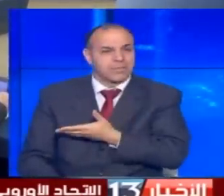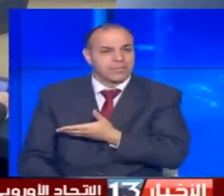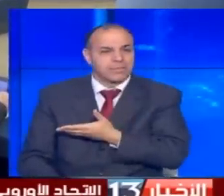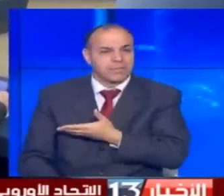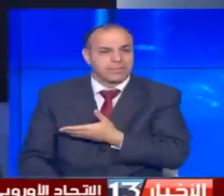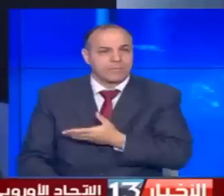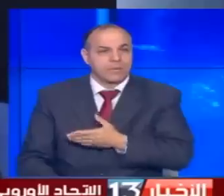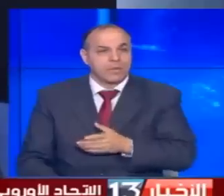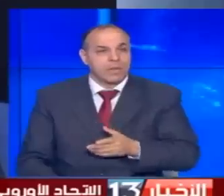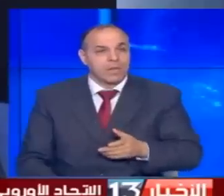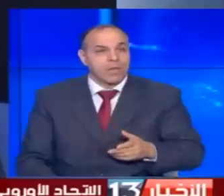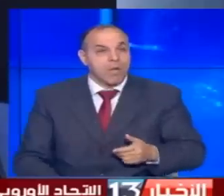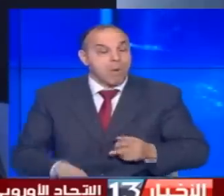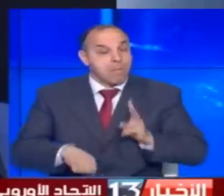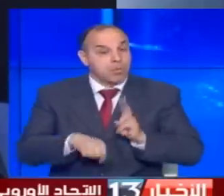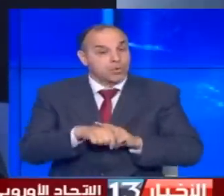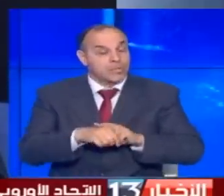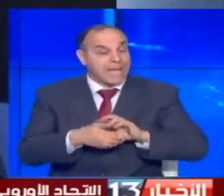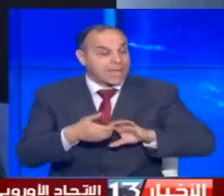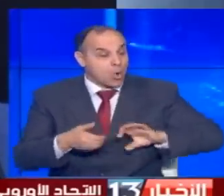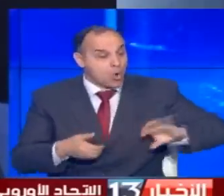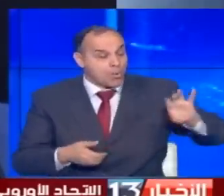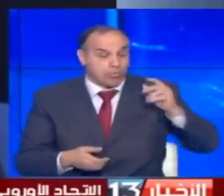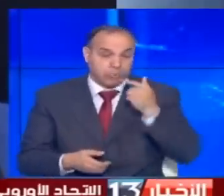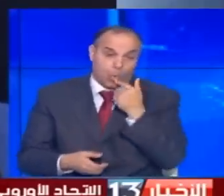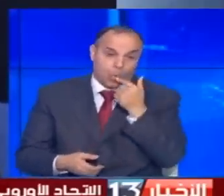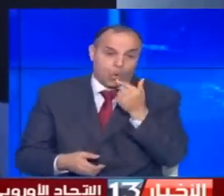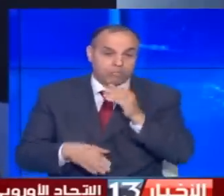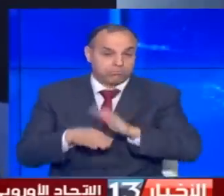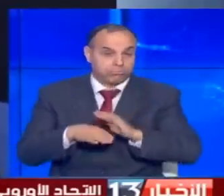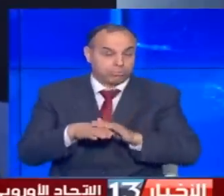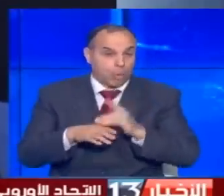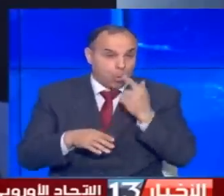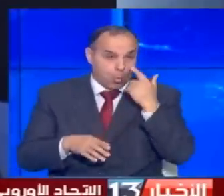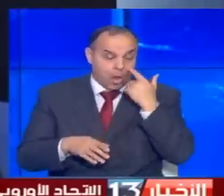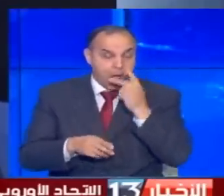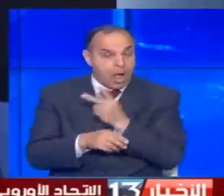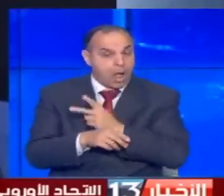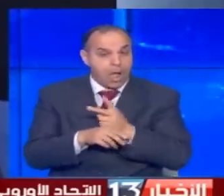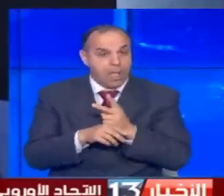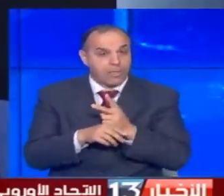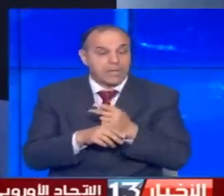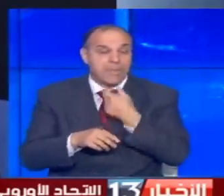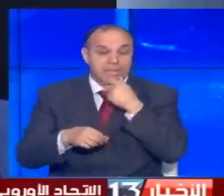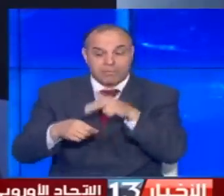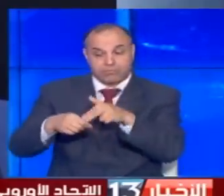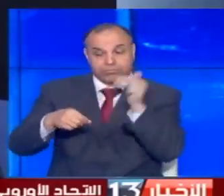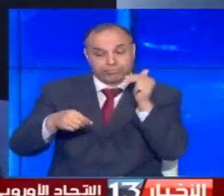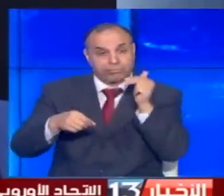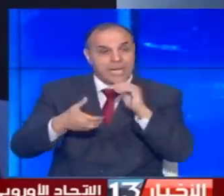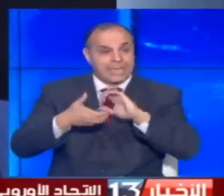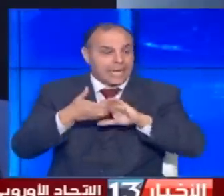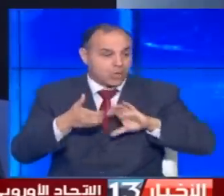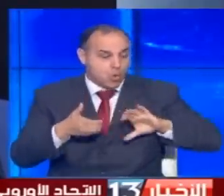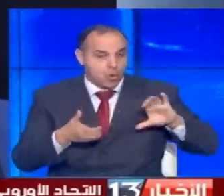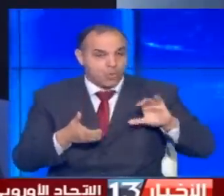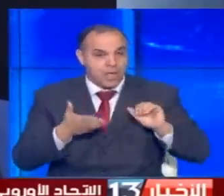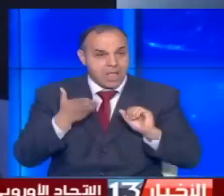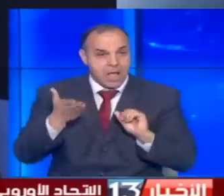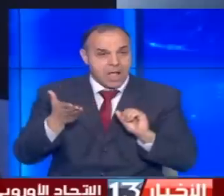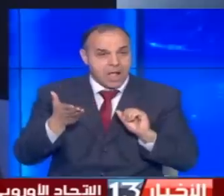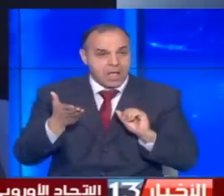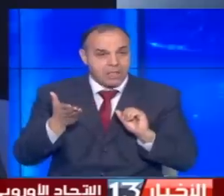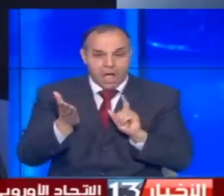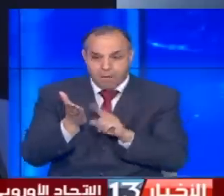رئيس المفوضيه الاوروبيه جون كلود يانكو حذر من تزايد مخاطر خروج بريطانيا من الاتحاد الاوروبي بشكل